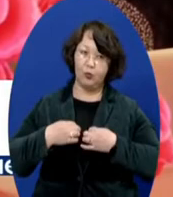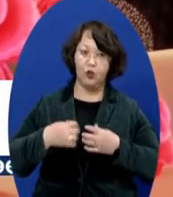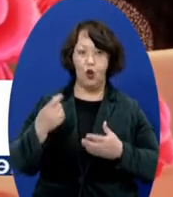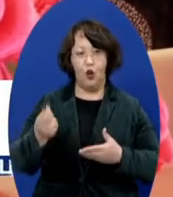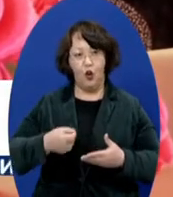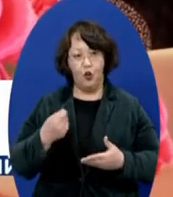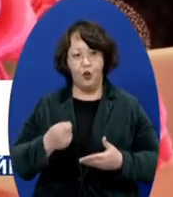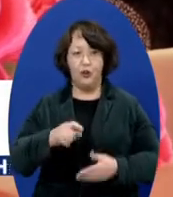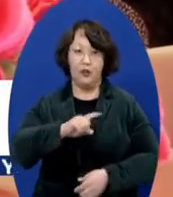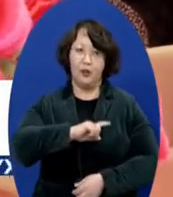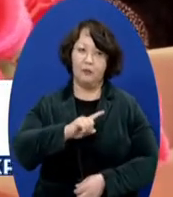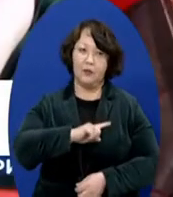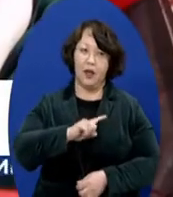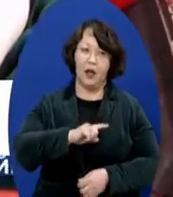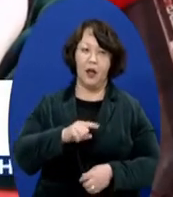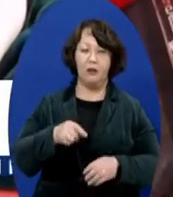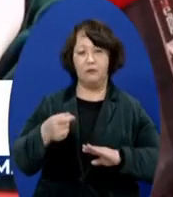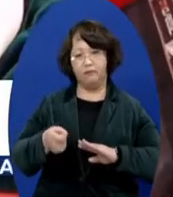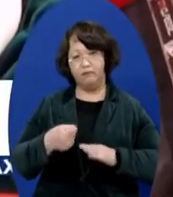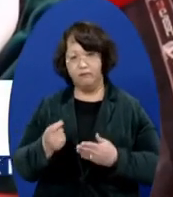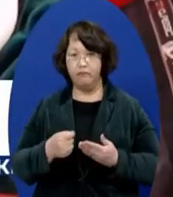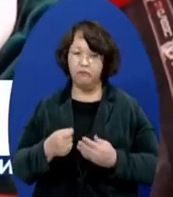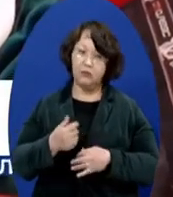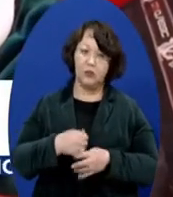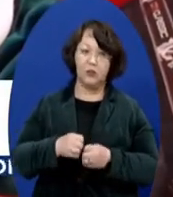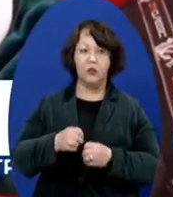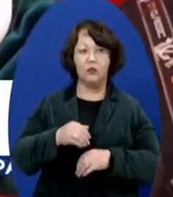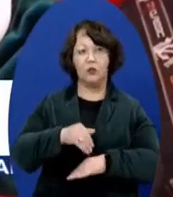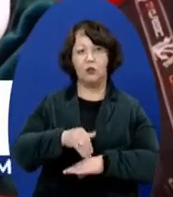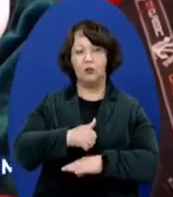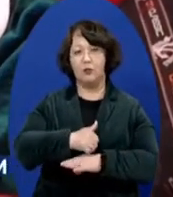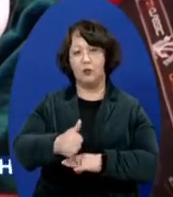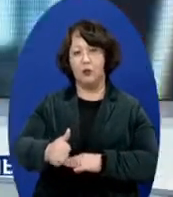тэмцээн уралдааныг тогтмол зохион байгуулдаг уламжлалтай.